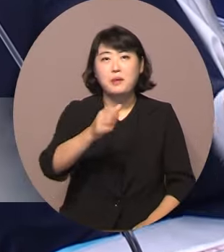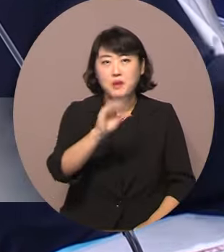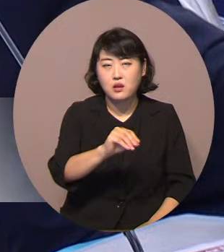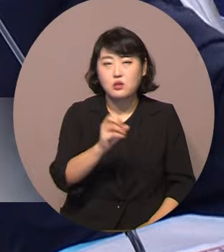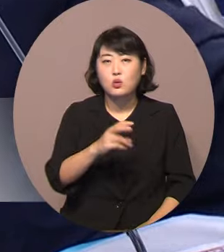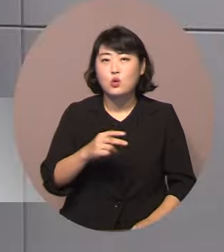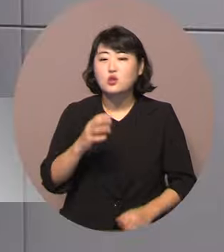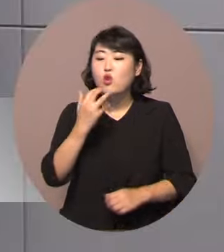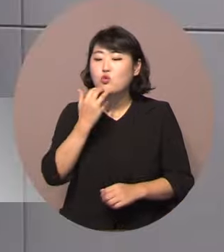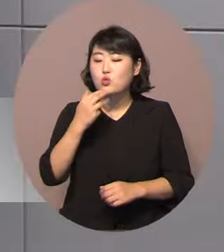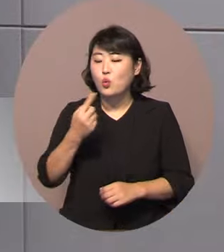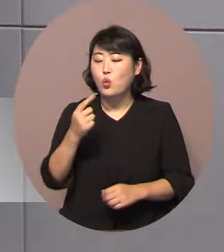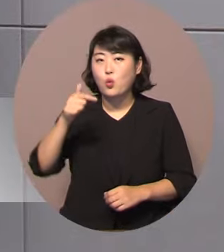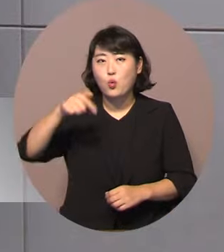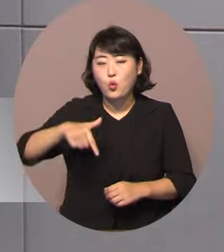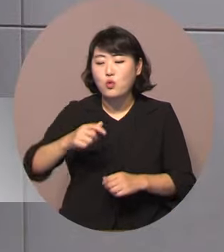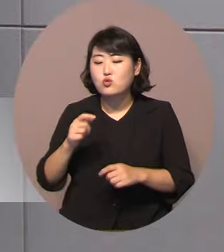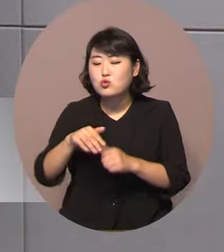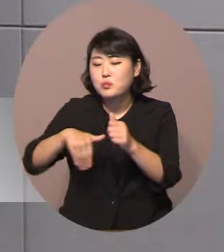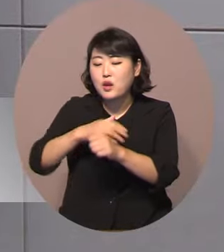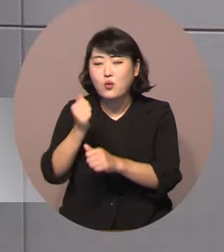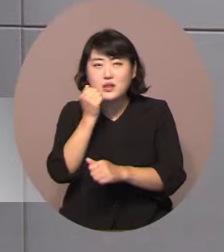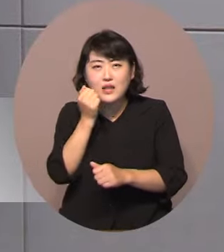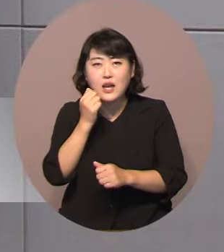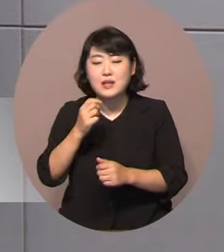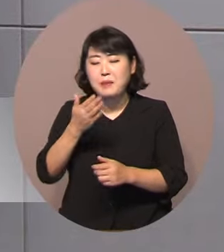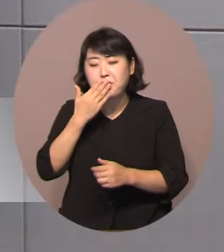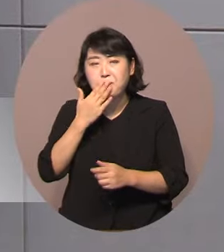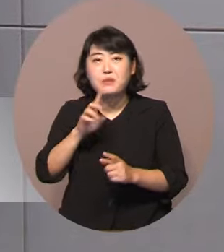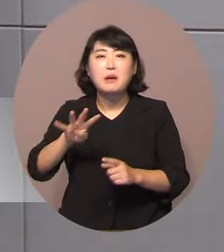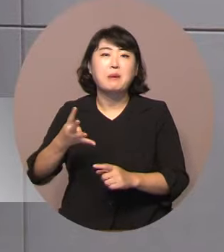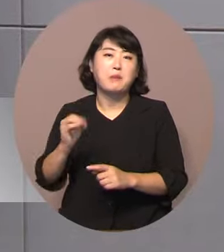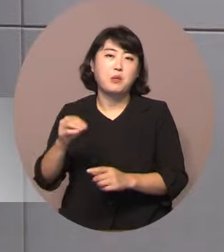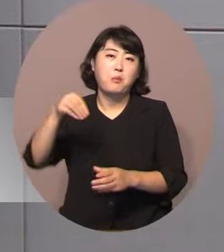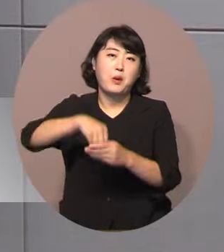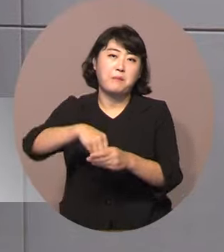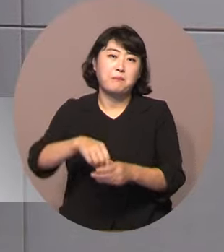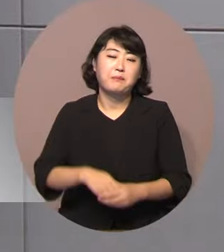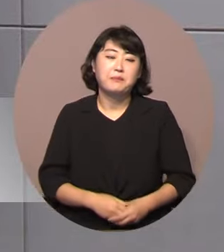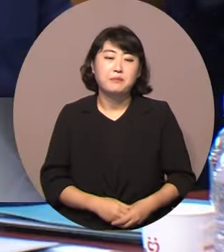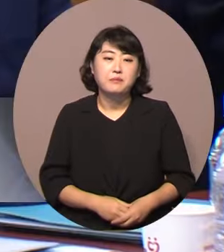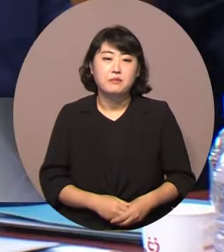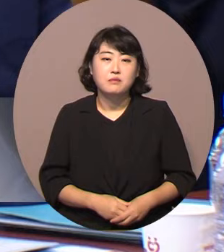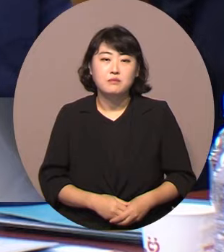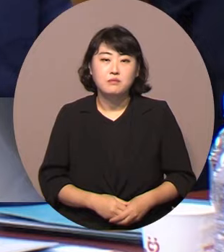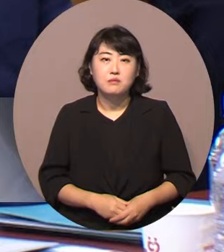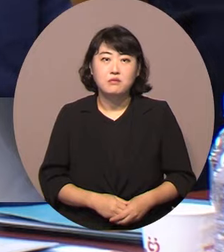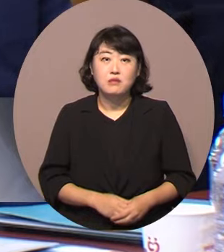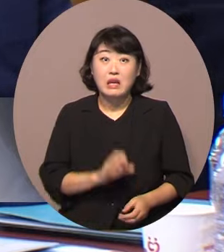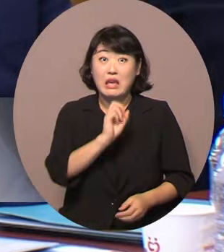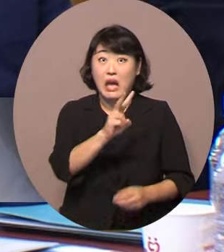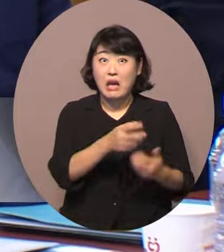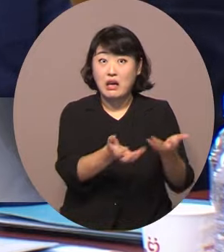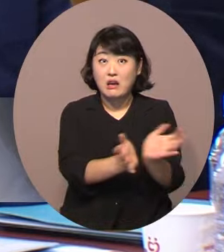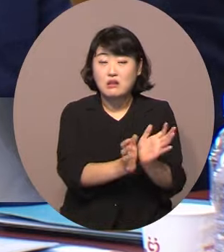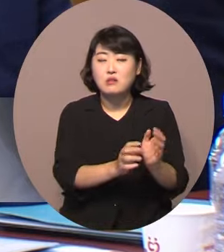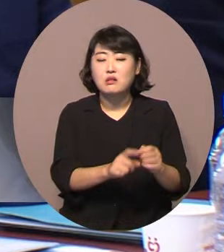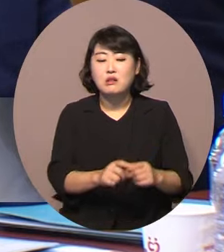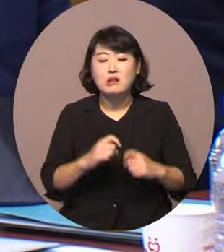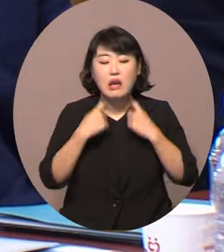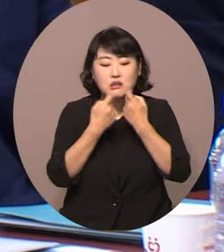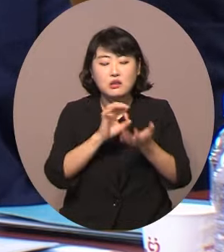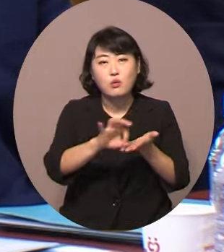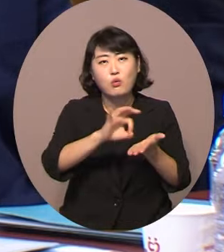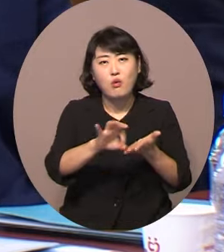도동 자택 인근 가점과 식당 등에서 쓴 400만 원이 포함된 겁니다 야당 의원들은 사적으로 쓴게